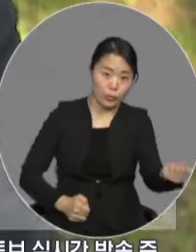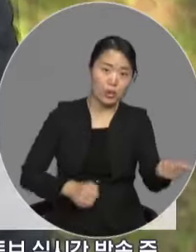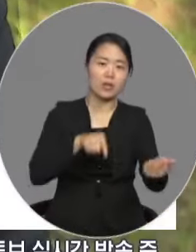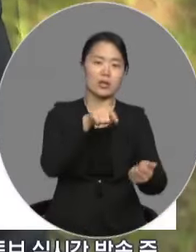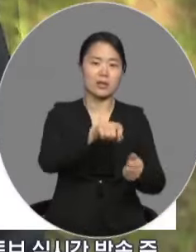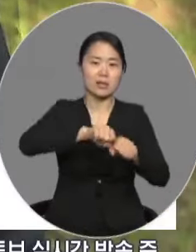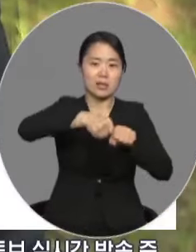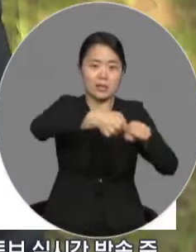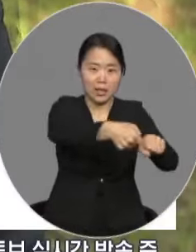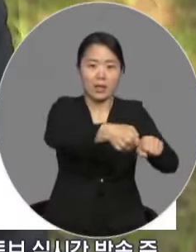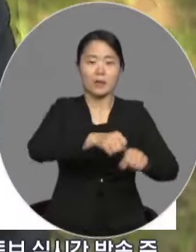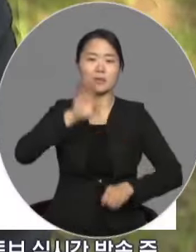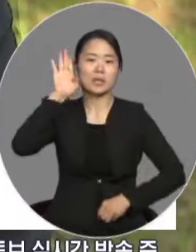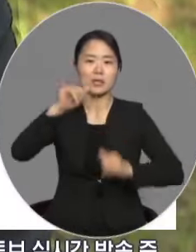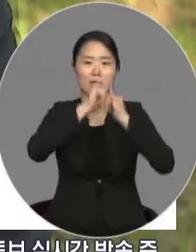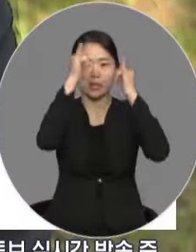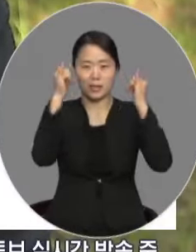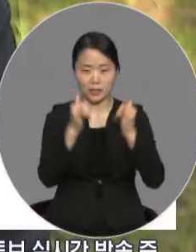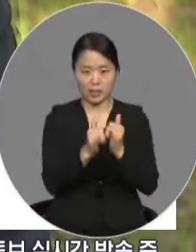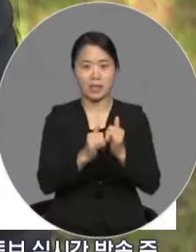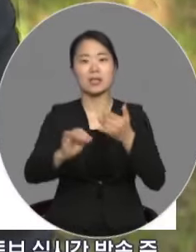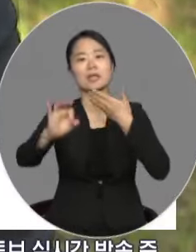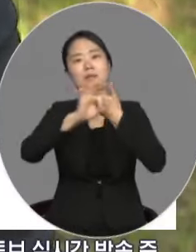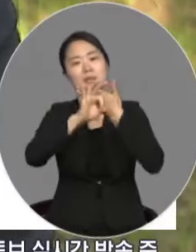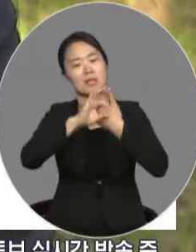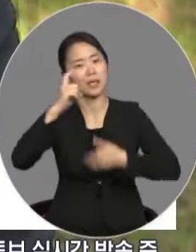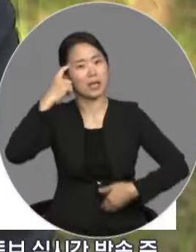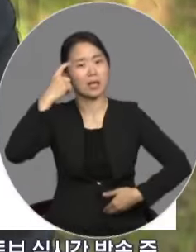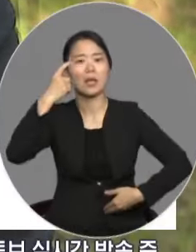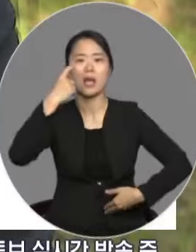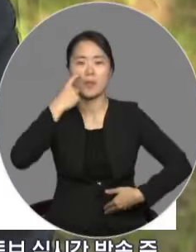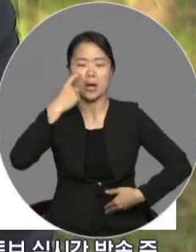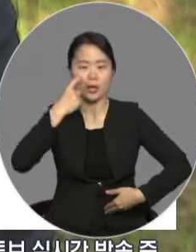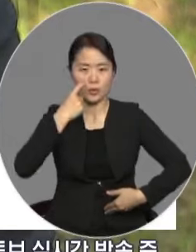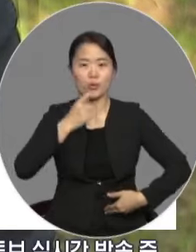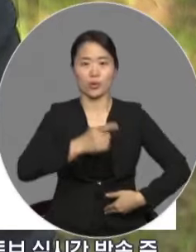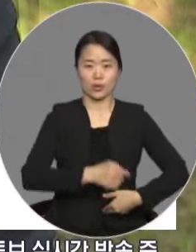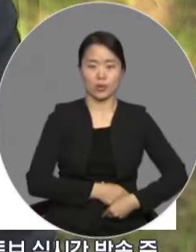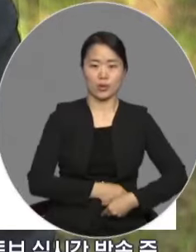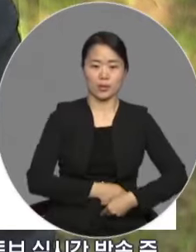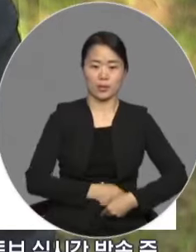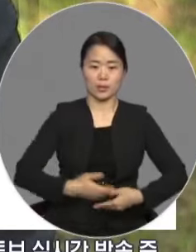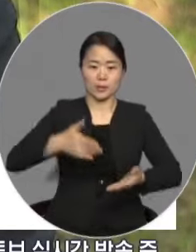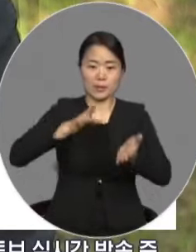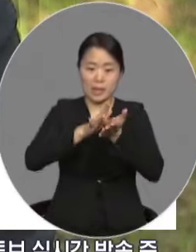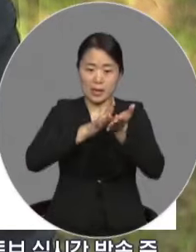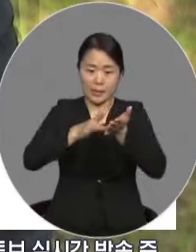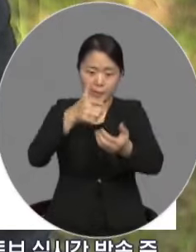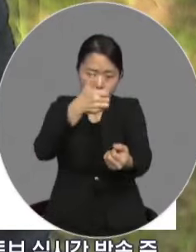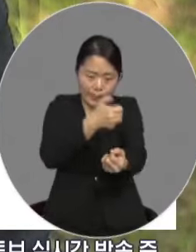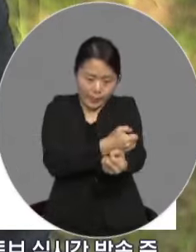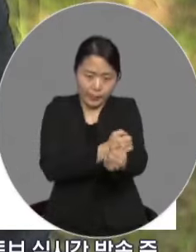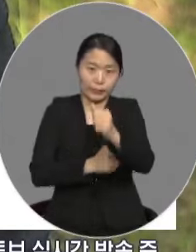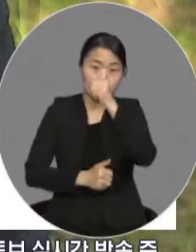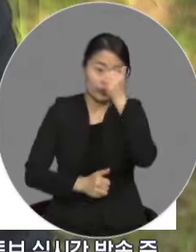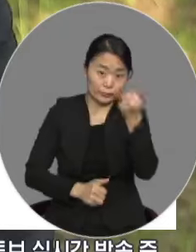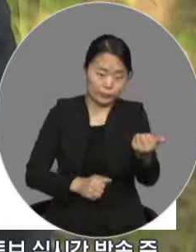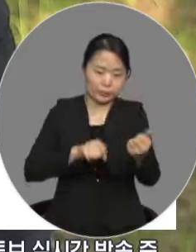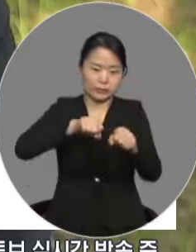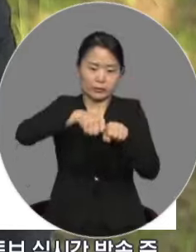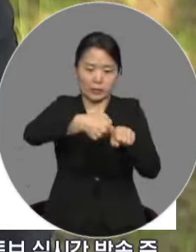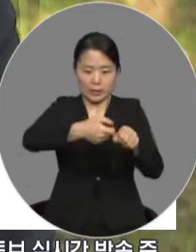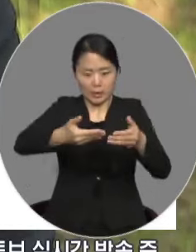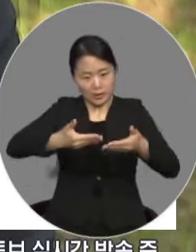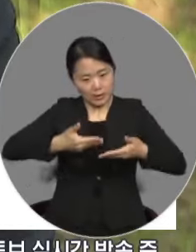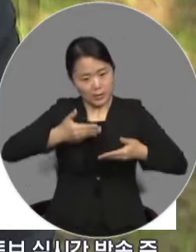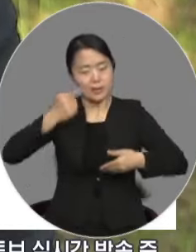안락사가 허용된다면 이라는 가정으로 안락사를 원치 않은 분들도 안락사를 강요받게 될 거라는 생각이